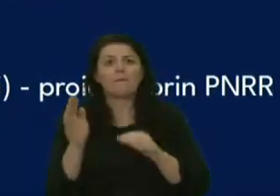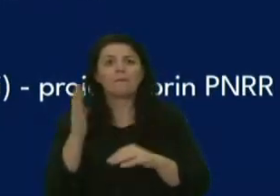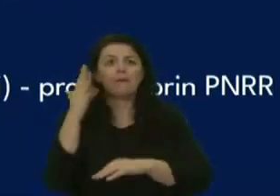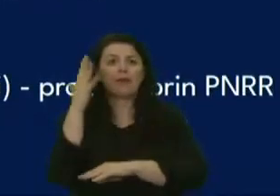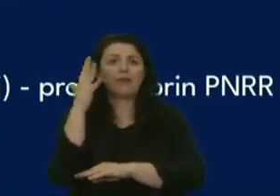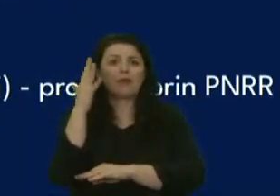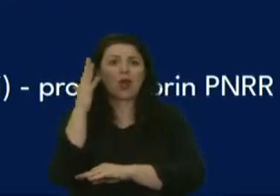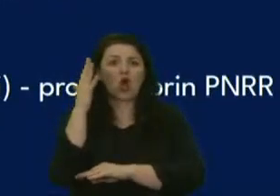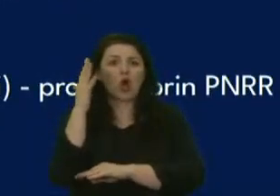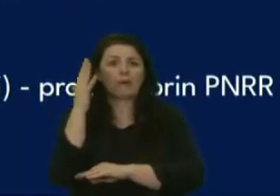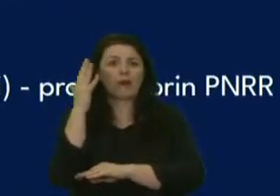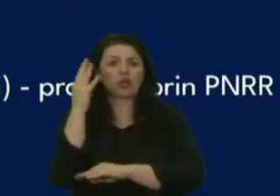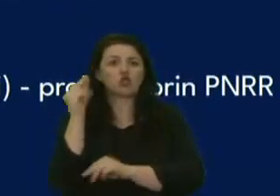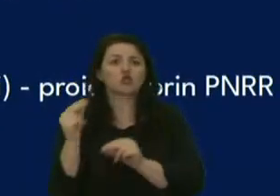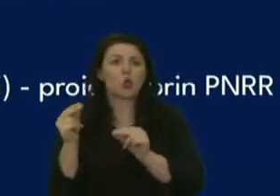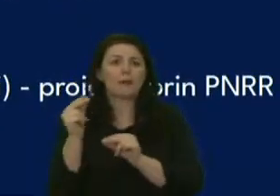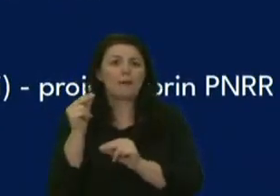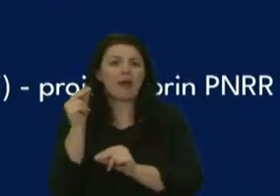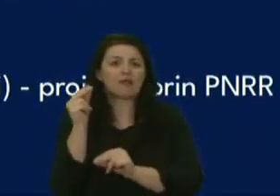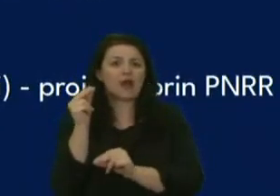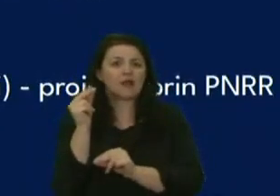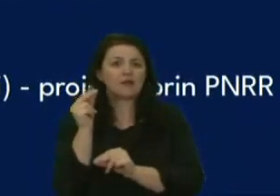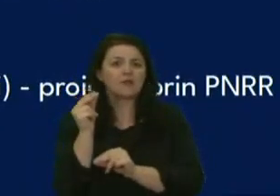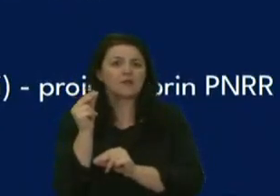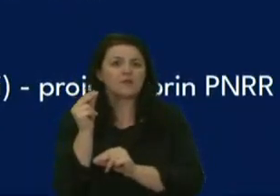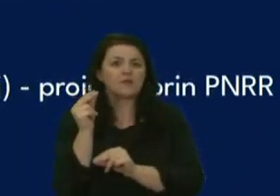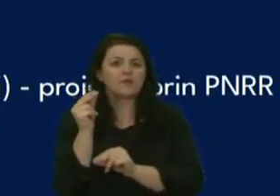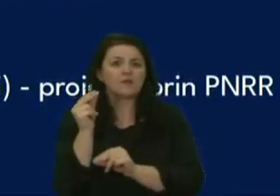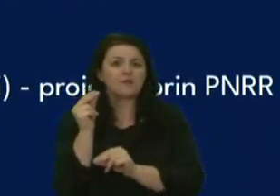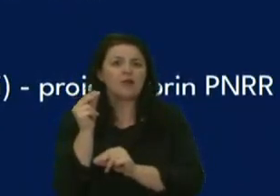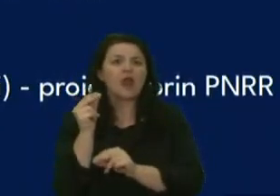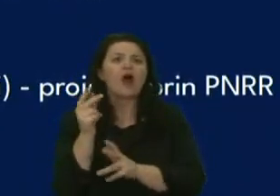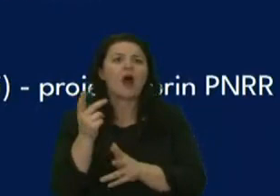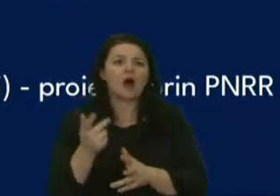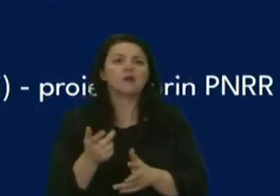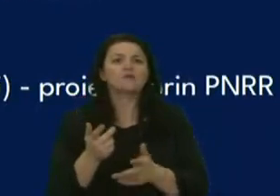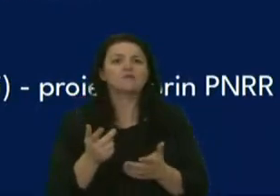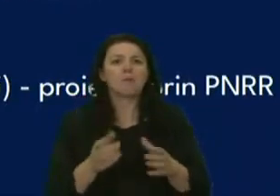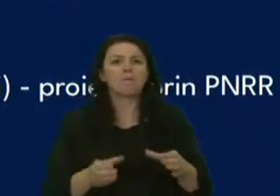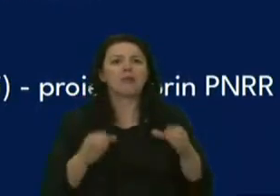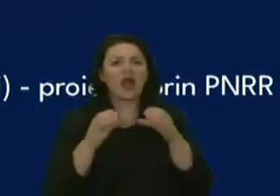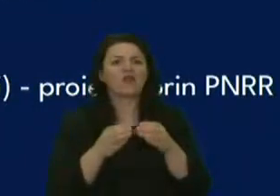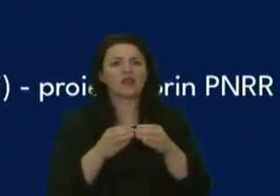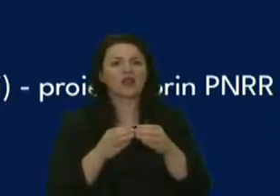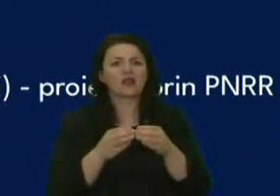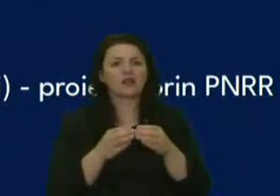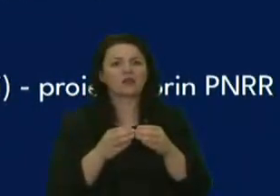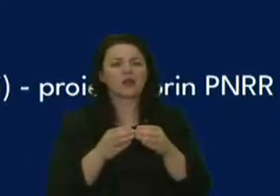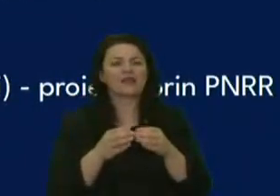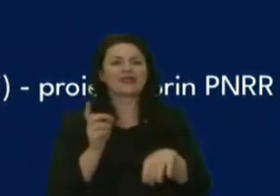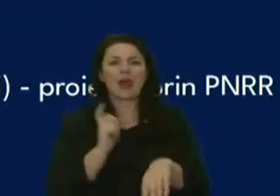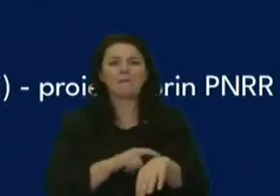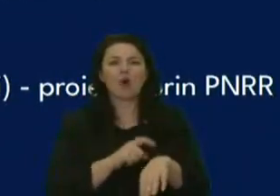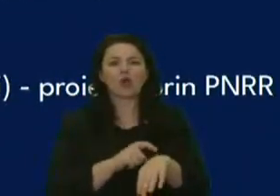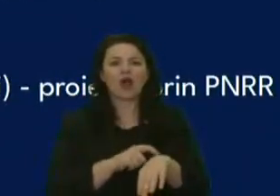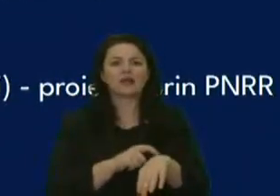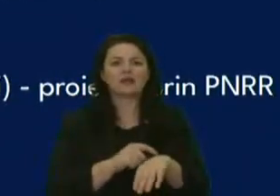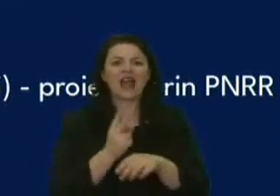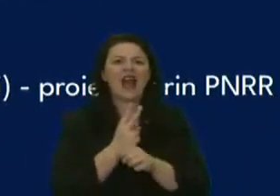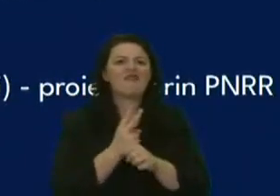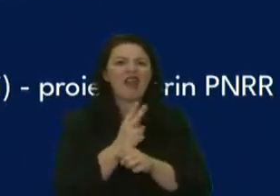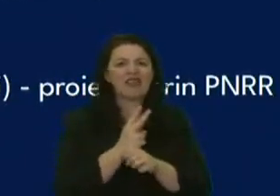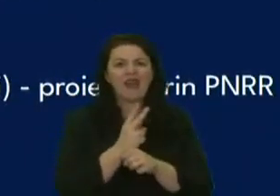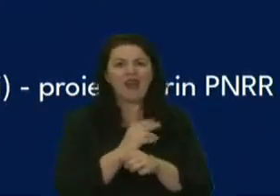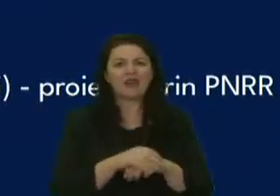suplimentară așa cum am spus de arbor în raport cu ceea ce există amplasarea unui pavilion modular construcție ușoară temporară tip cafenea și tasă